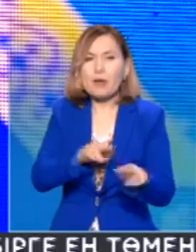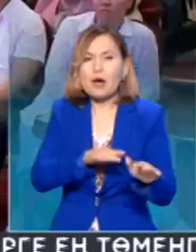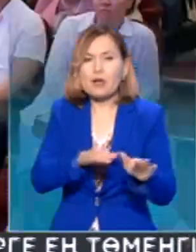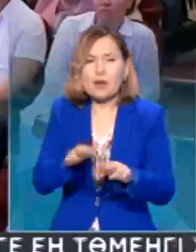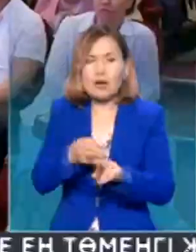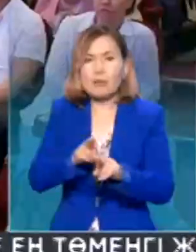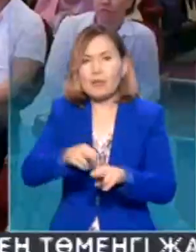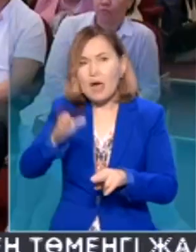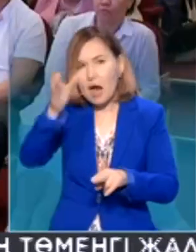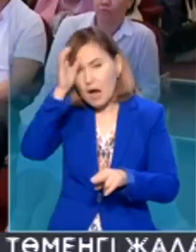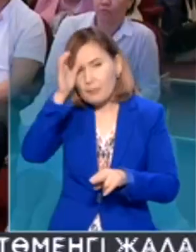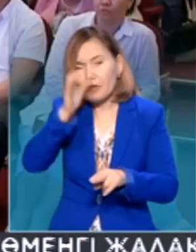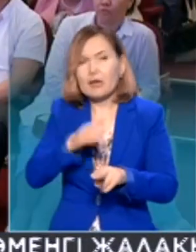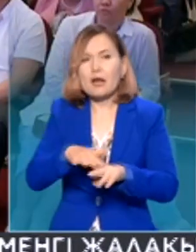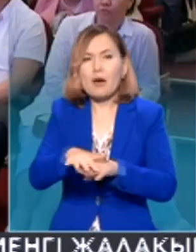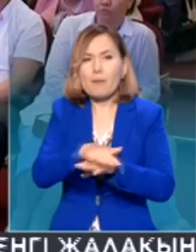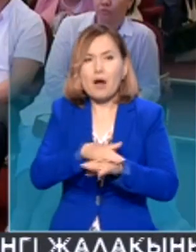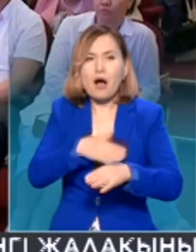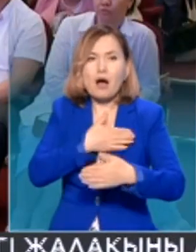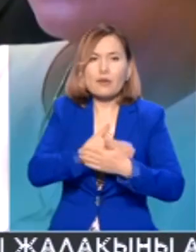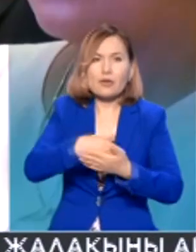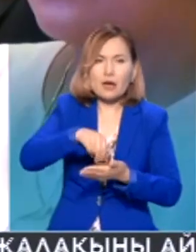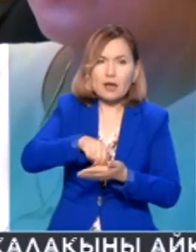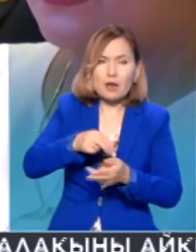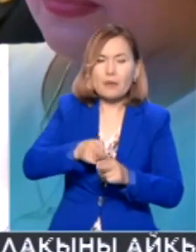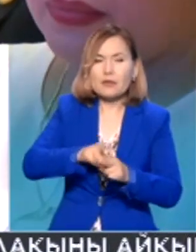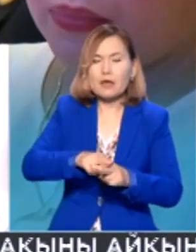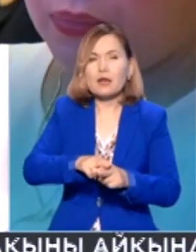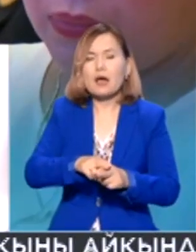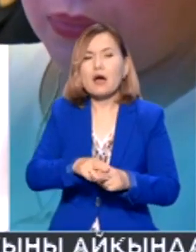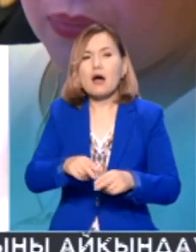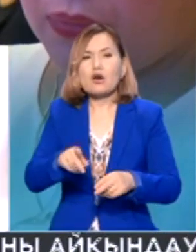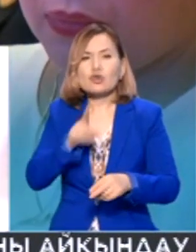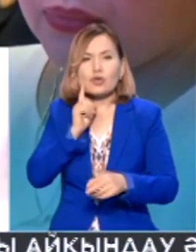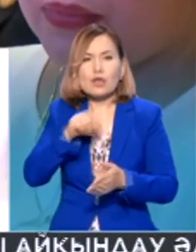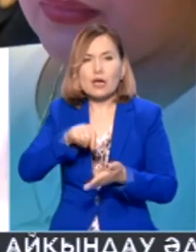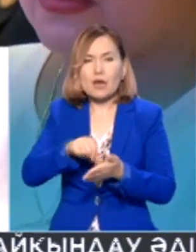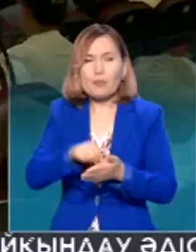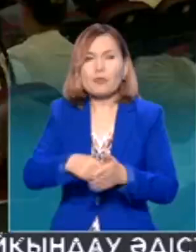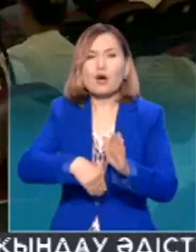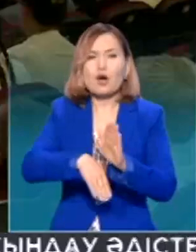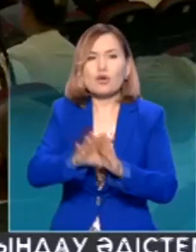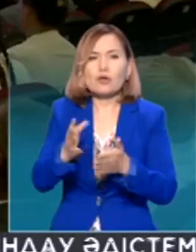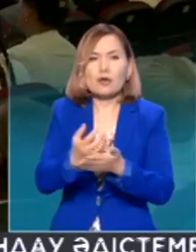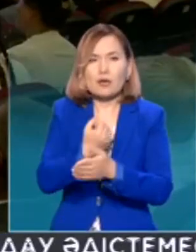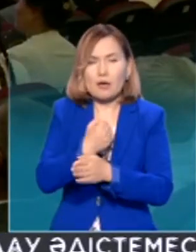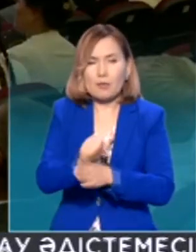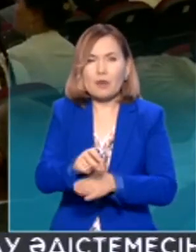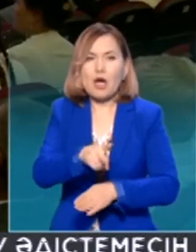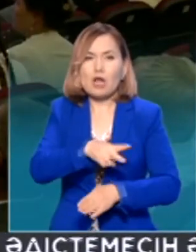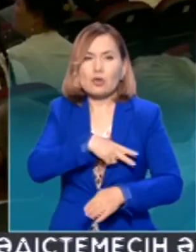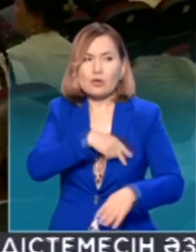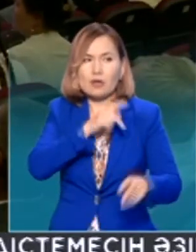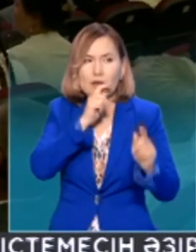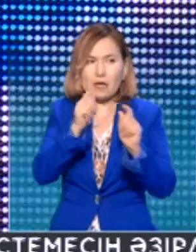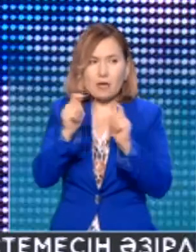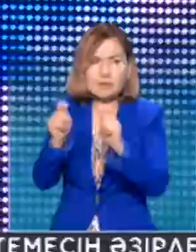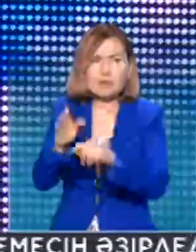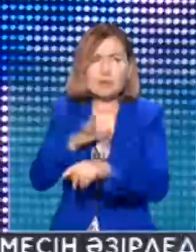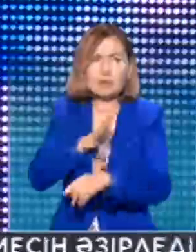шараға ғалымдар, қоғам қайраткерлері мен өзге де азаматтар қатысты. Үздік шыққандарға арнайы төс белгі табыс етілді.